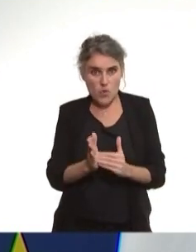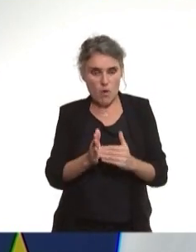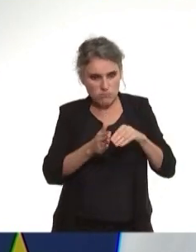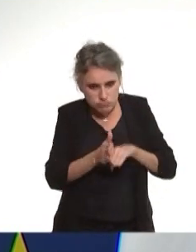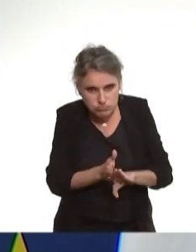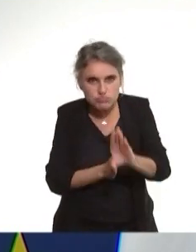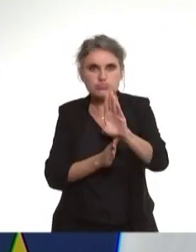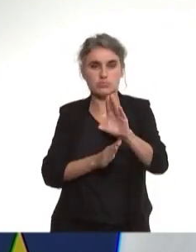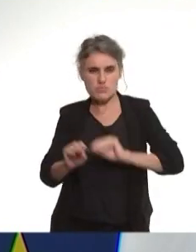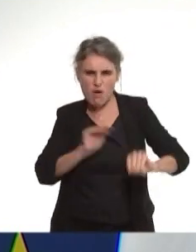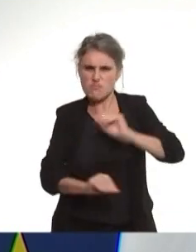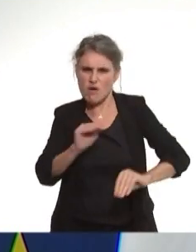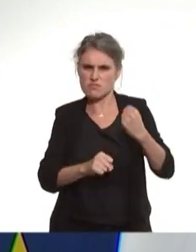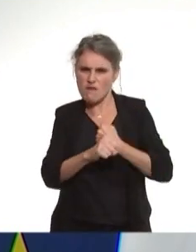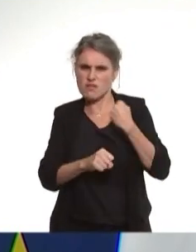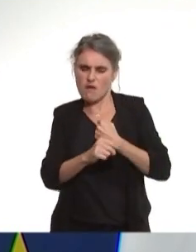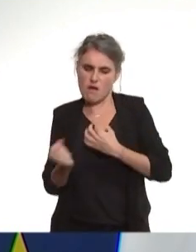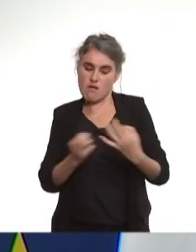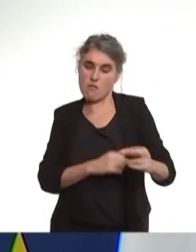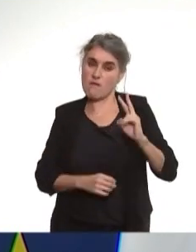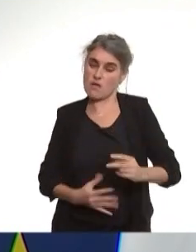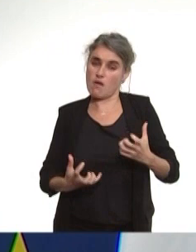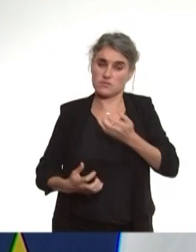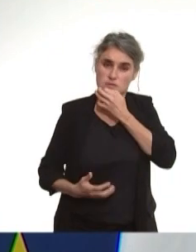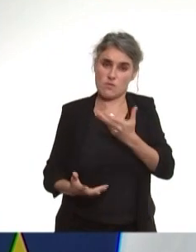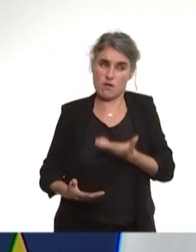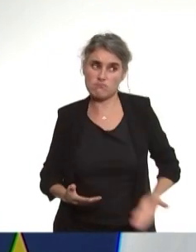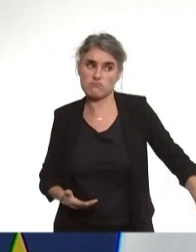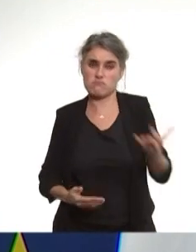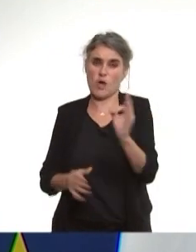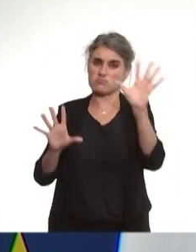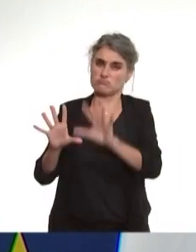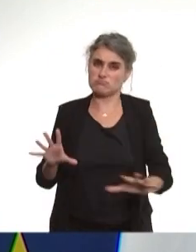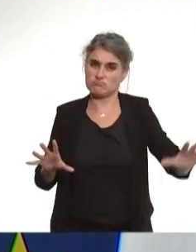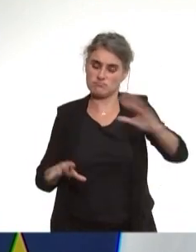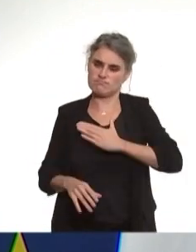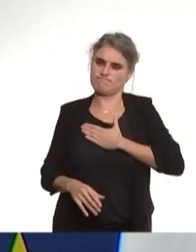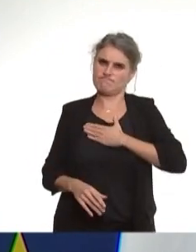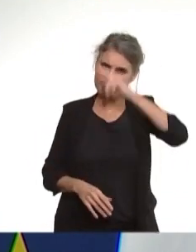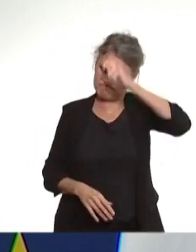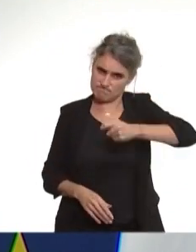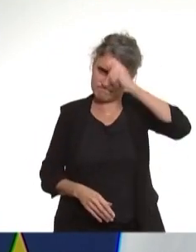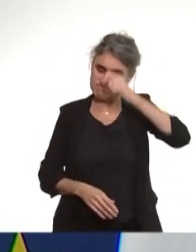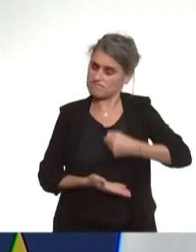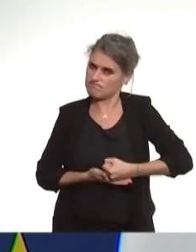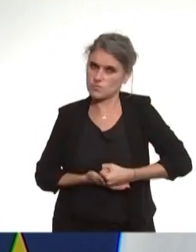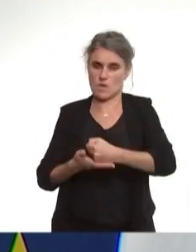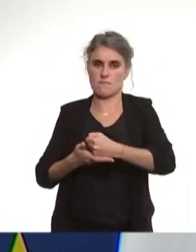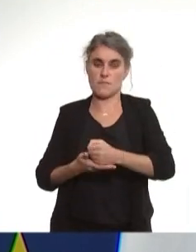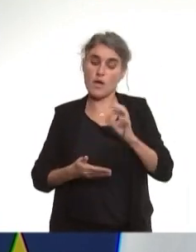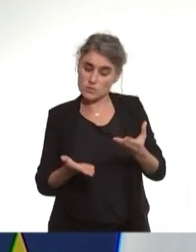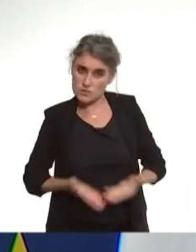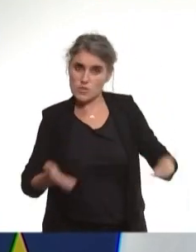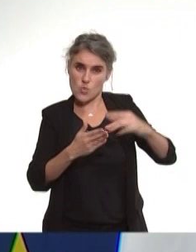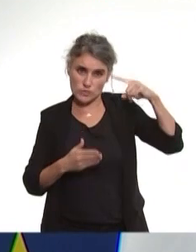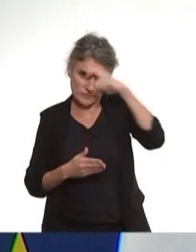je veux leur dire le soutien de la nation toute entière nous sommes avec vous dans la lutte que vous menez les décisions que nous prenons qui sont difficiles